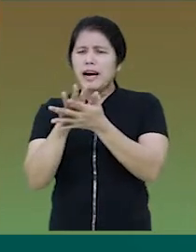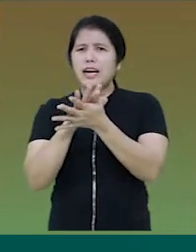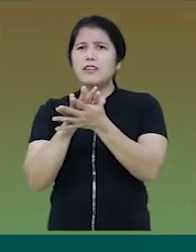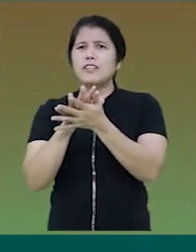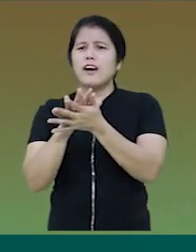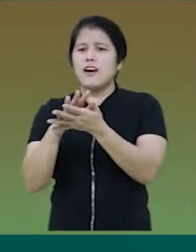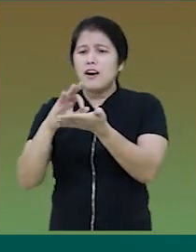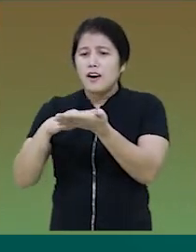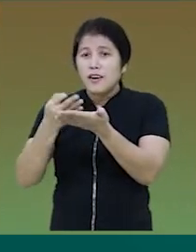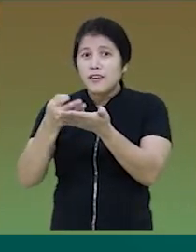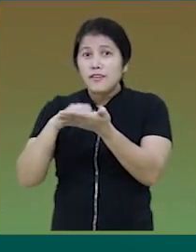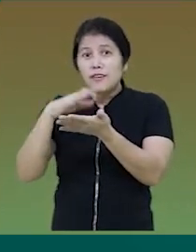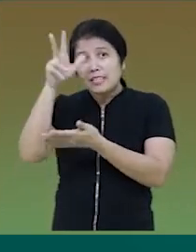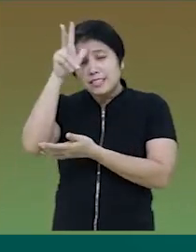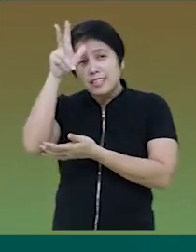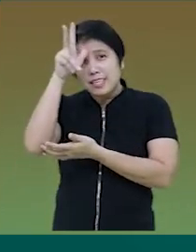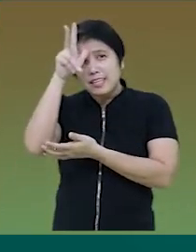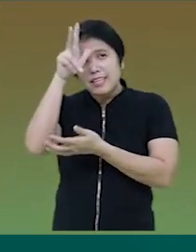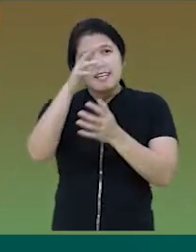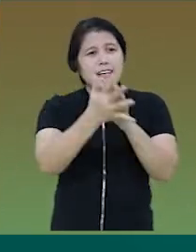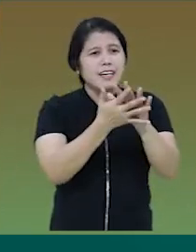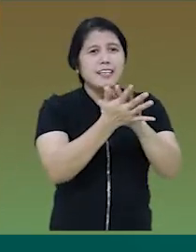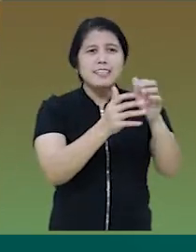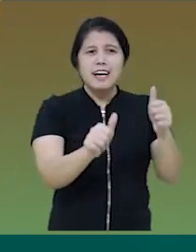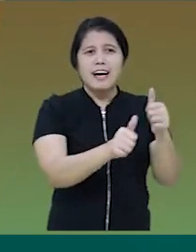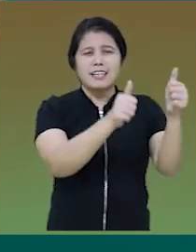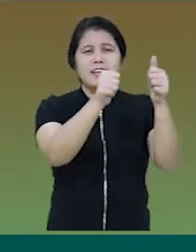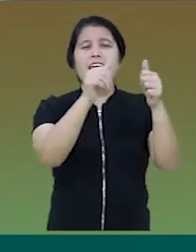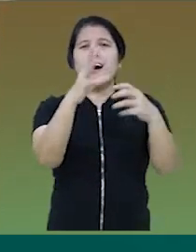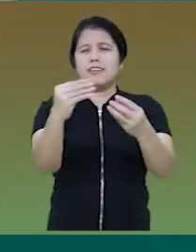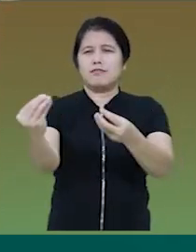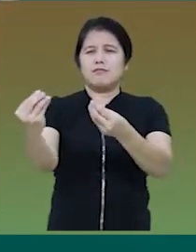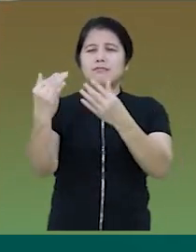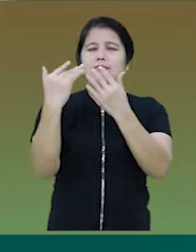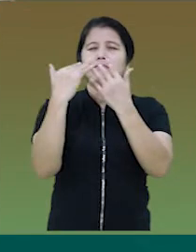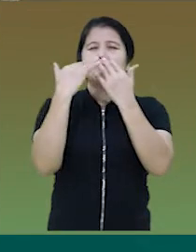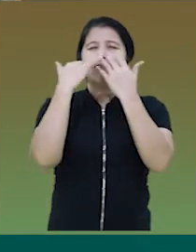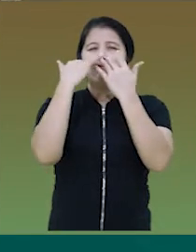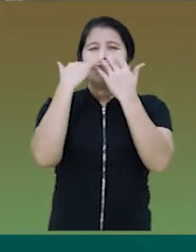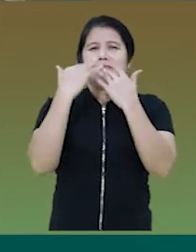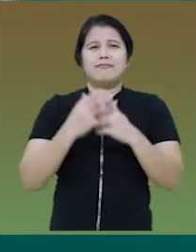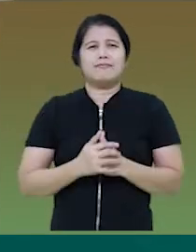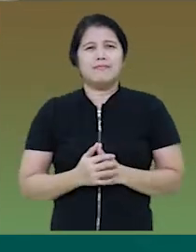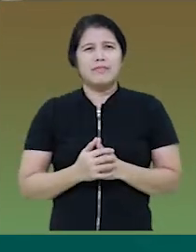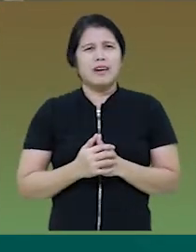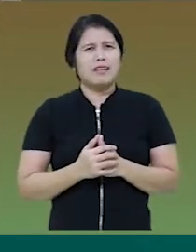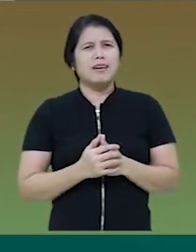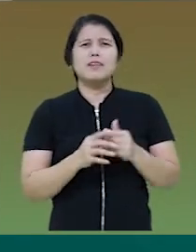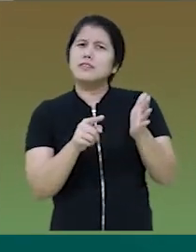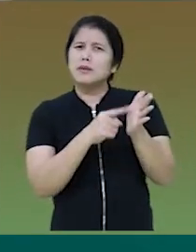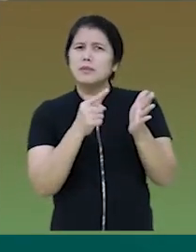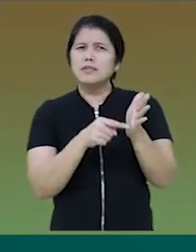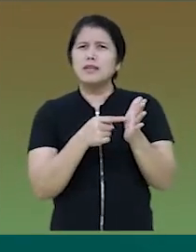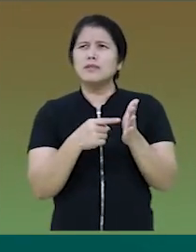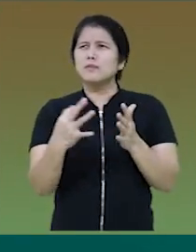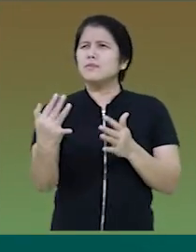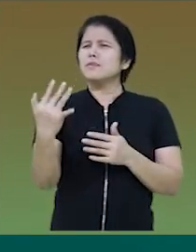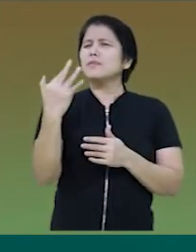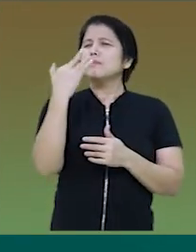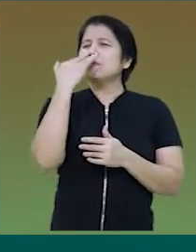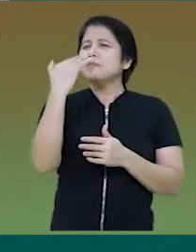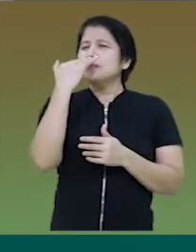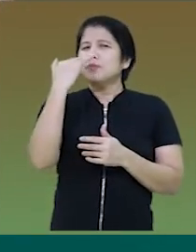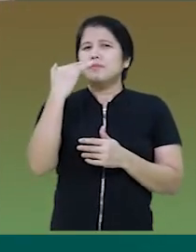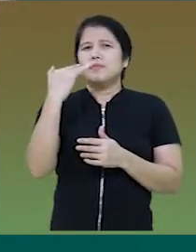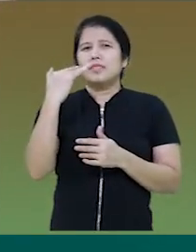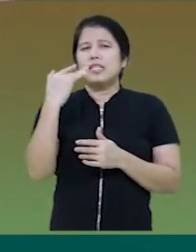ng amoy ng fried chicken sa hangin at iniahatid ito sa ating ilong. Kaya pala minsan, teacher, nalalanghap